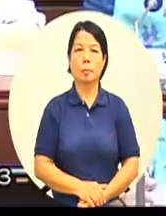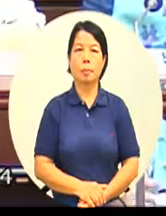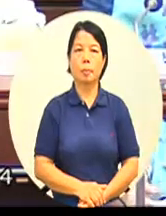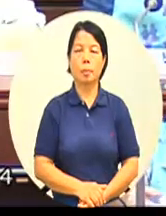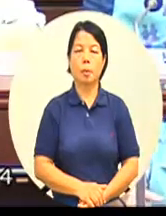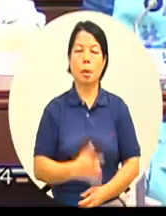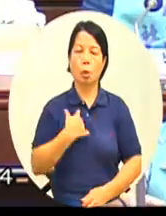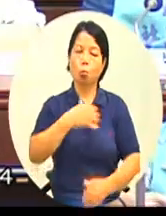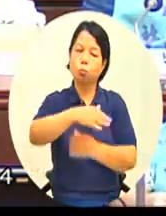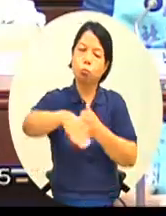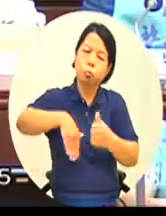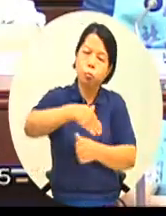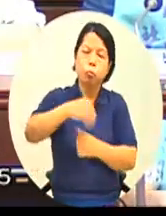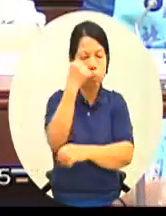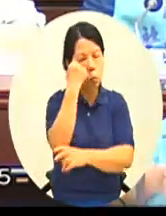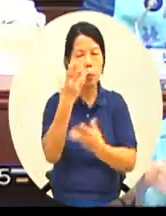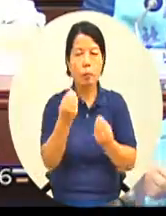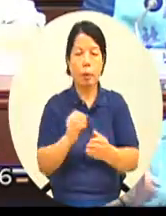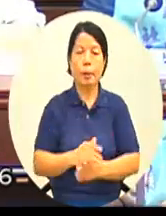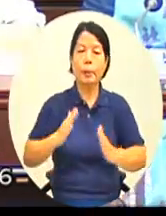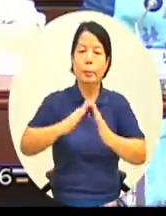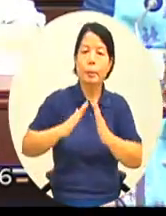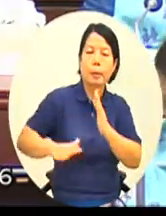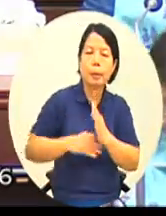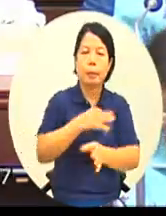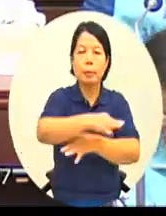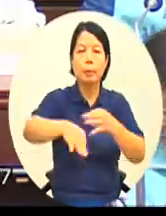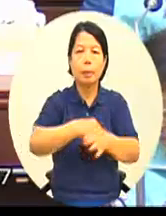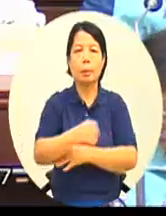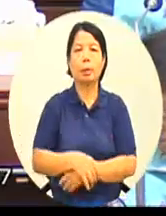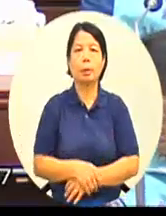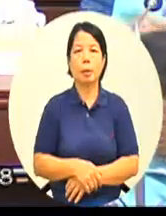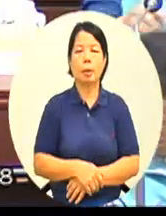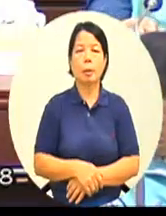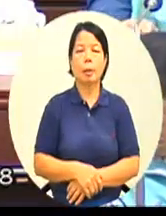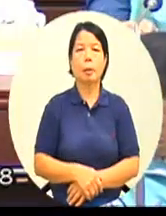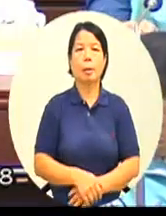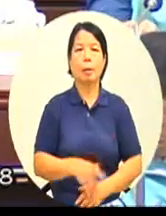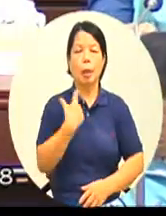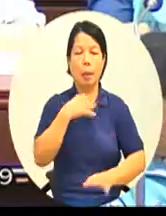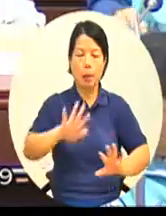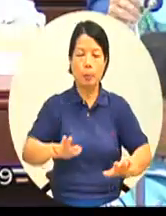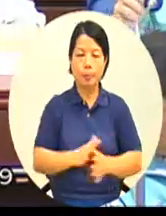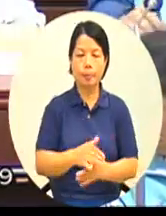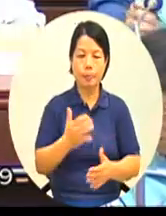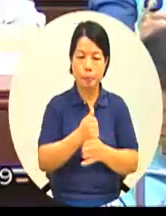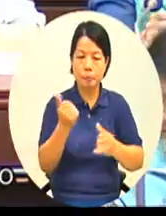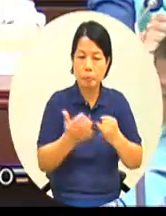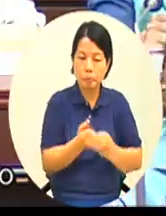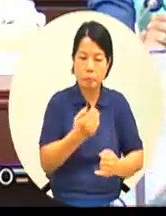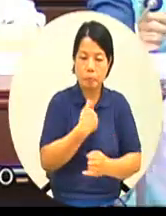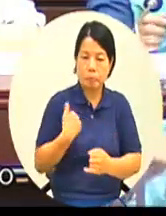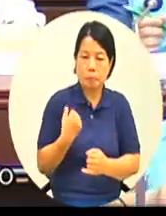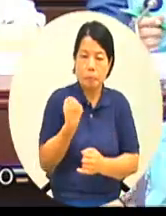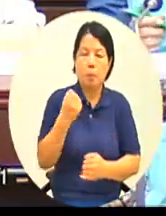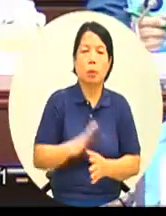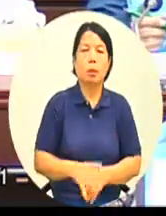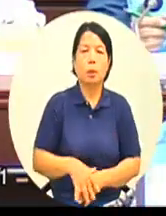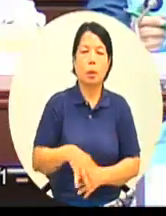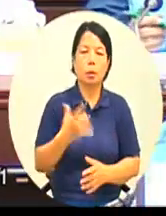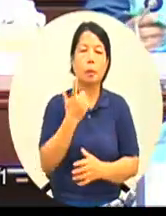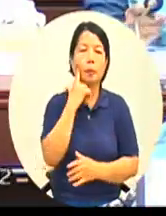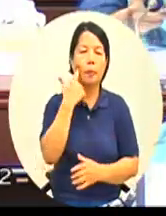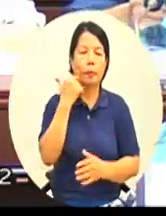独居的老人，好，他可能是家庭经济能力，子女愿意也有能力，或是长辈他自己有经济能力，可以